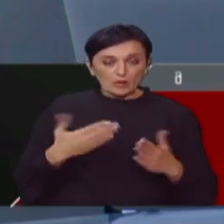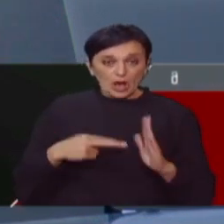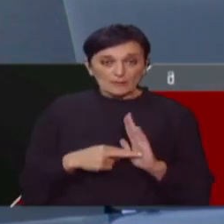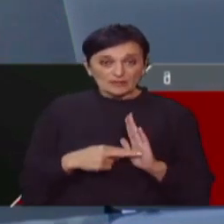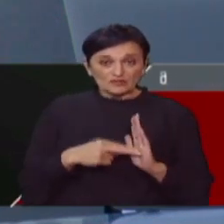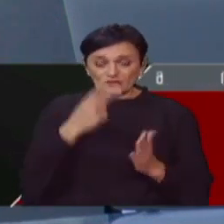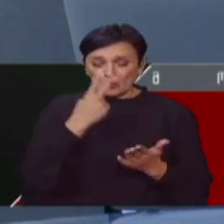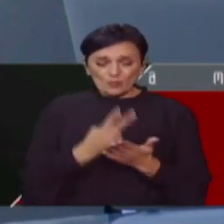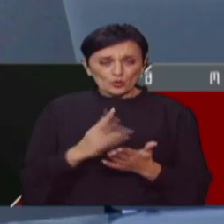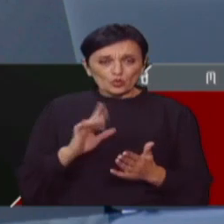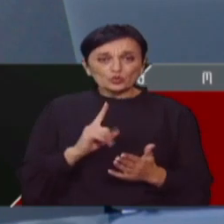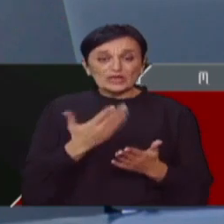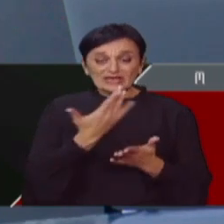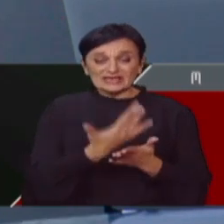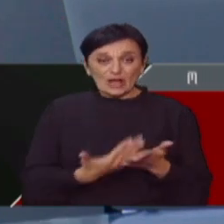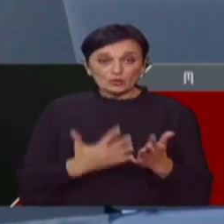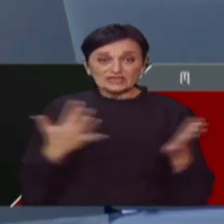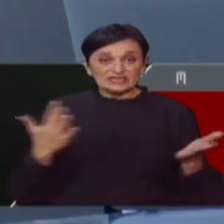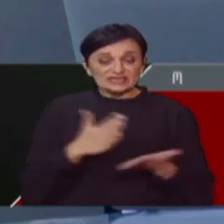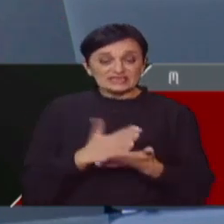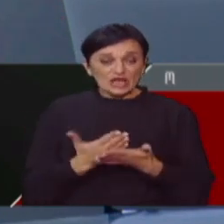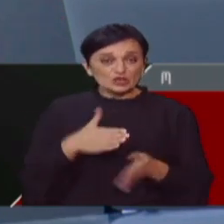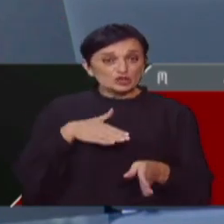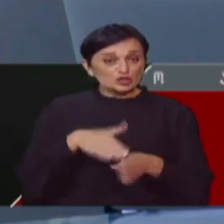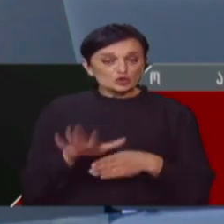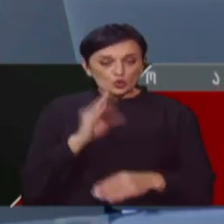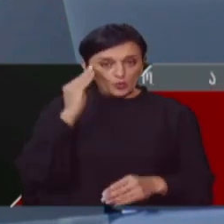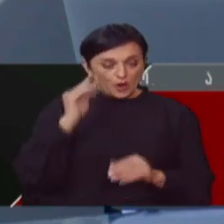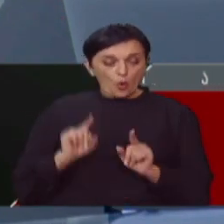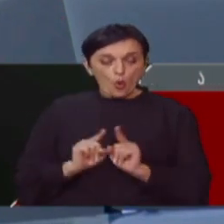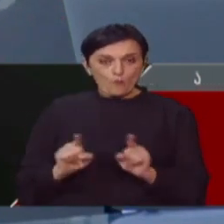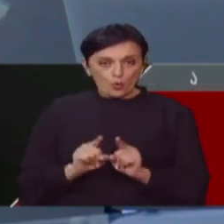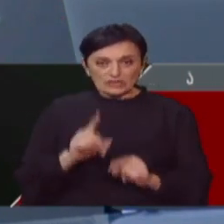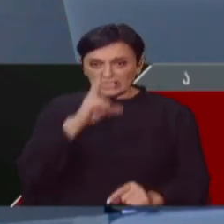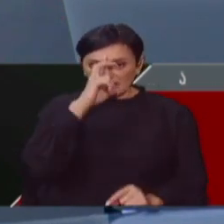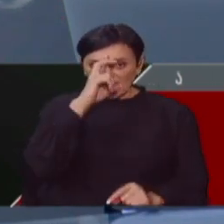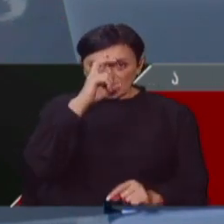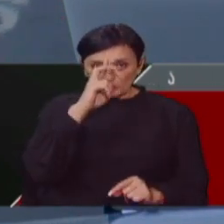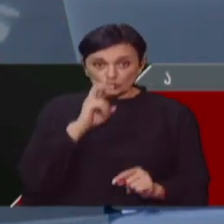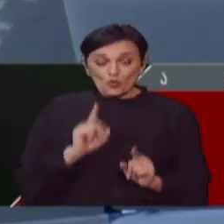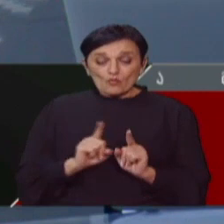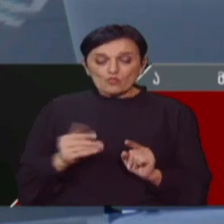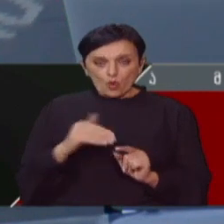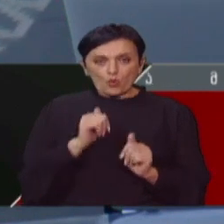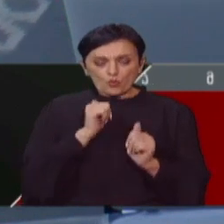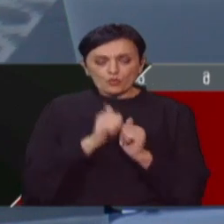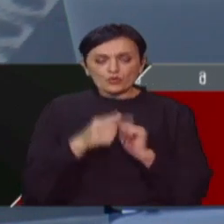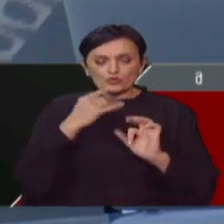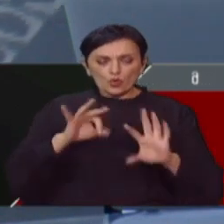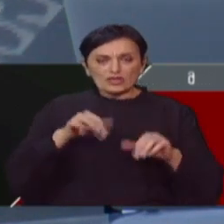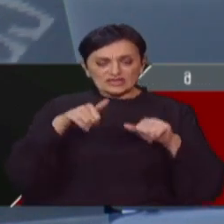აფასებდა. მიუხედავად იმისა, რომ რეკომენდაციების დიდ ნაწილს შეუსრულებლად მიიჩნევს ოპოზიცია, ხელისუფლების ოპონენტების პროგნოზით